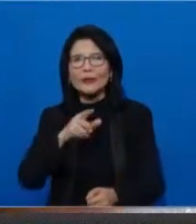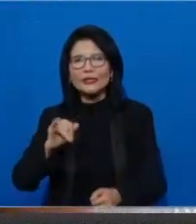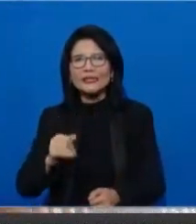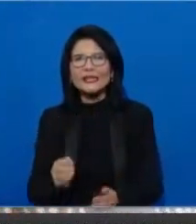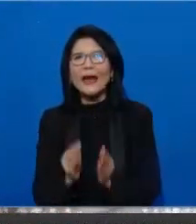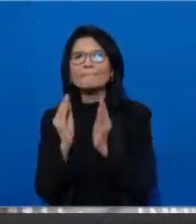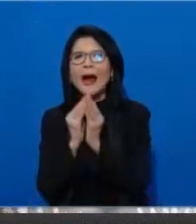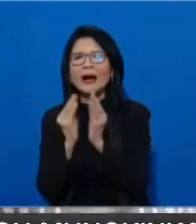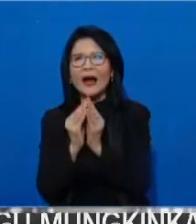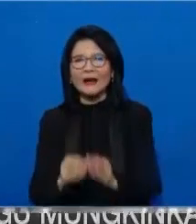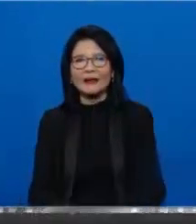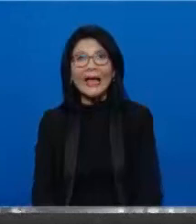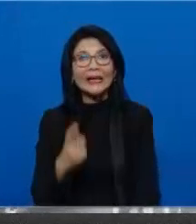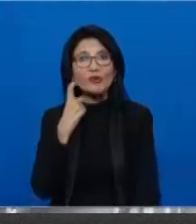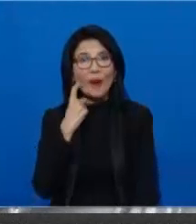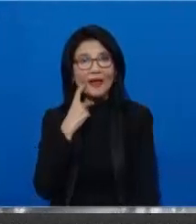cobain ya.